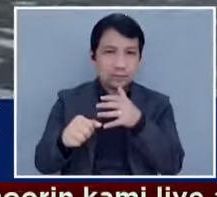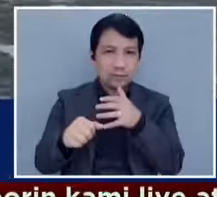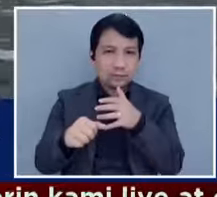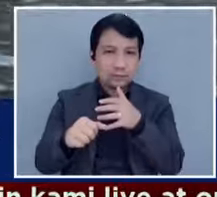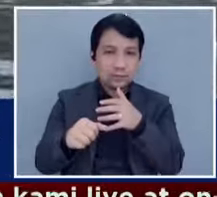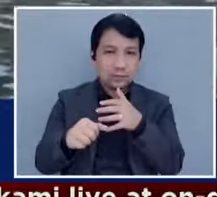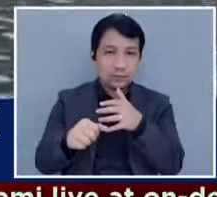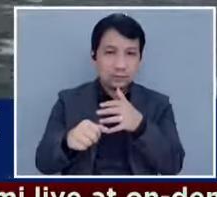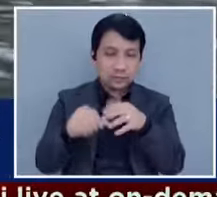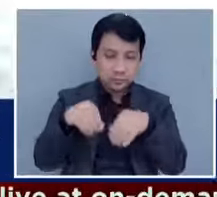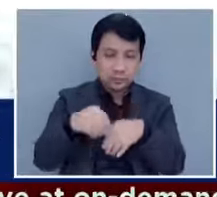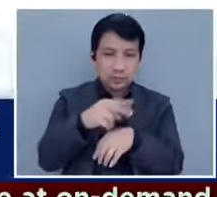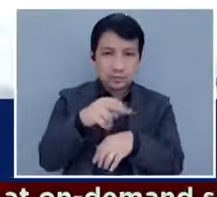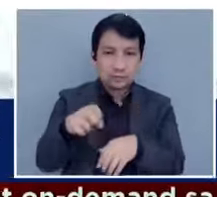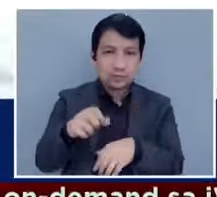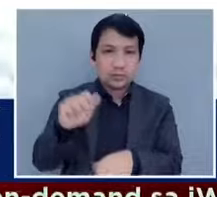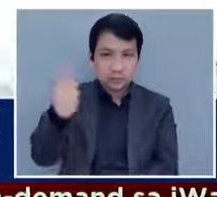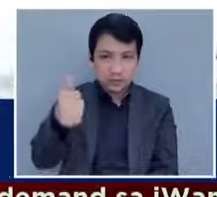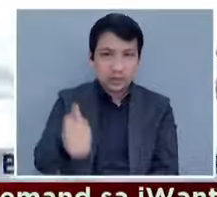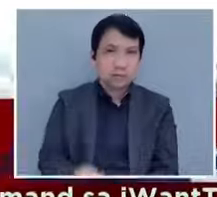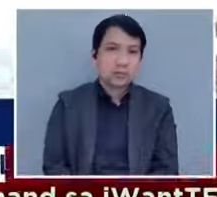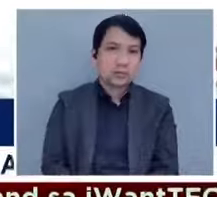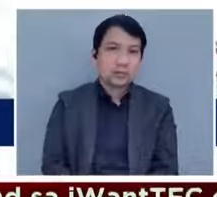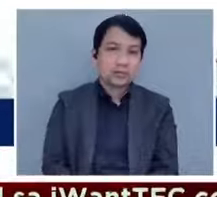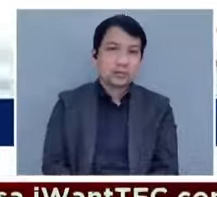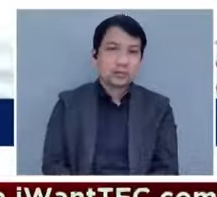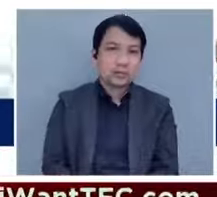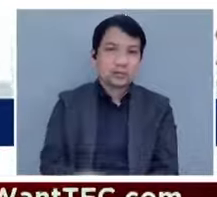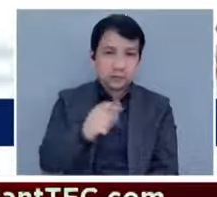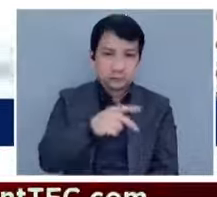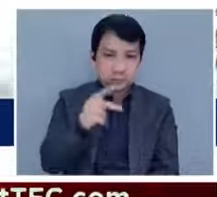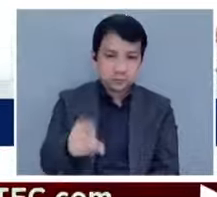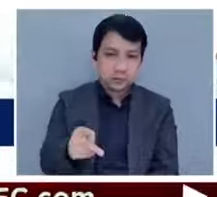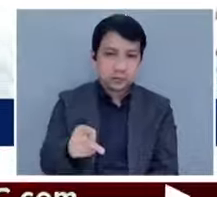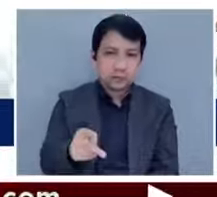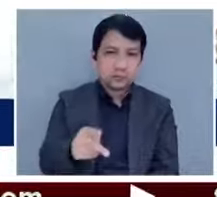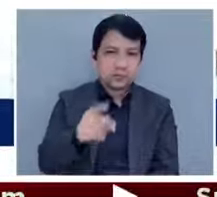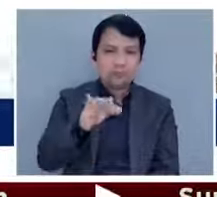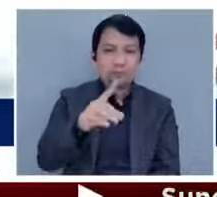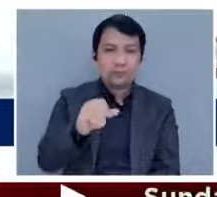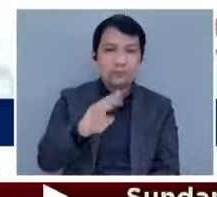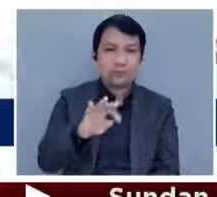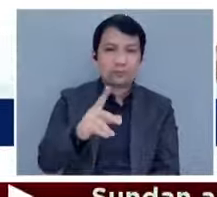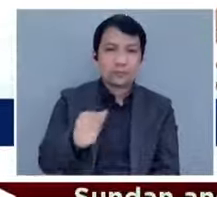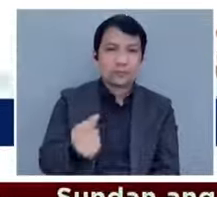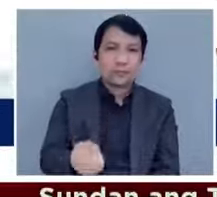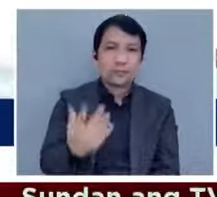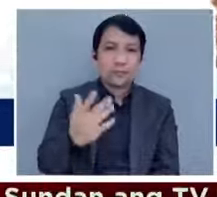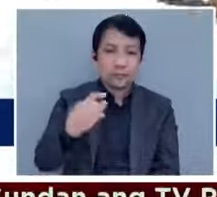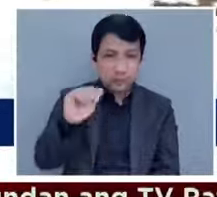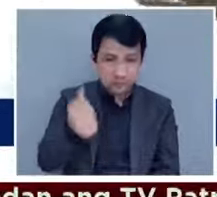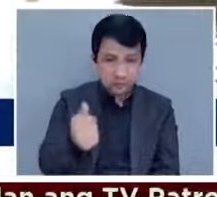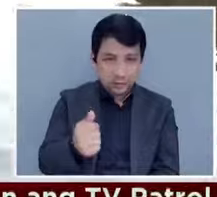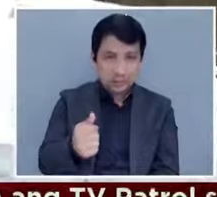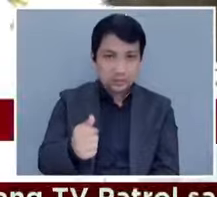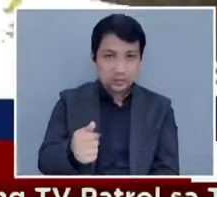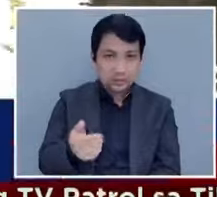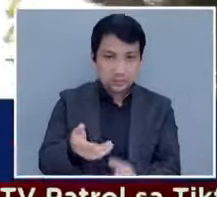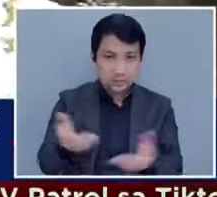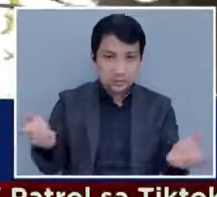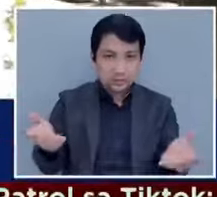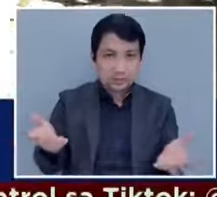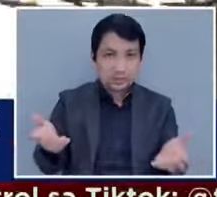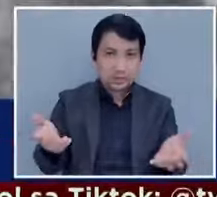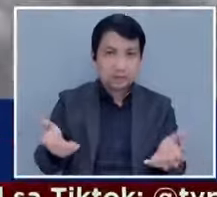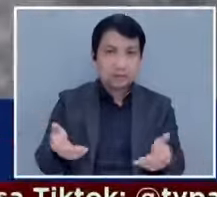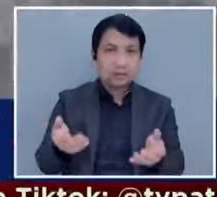halagang 10 piso lang. Dito sa Pampanga, sa bayan ng Florida Blanca, sa halagang 10 pesos lang, may ani